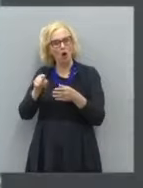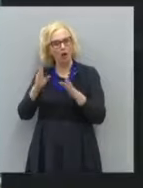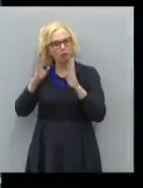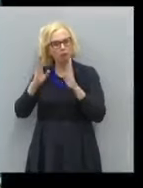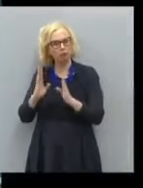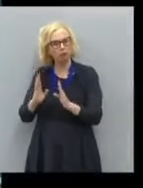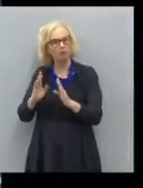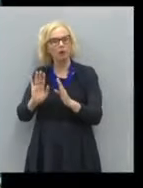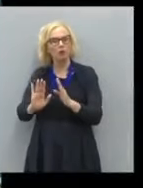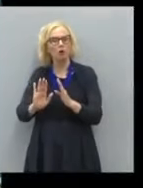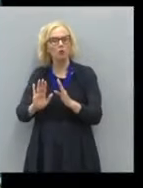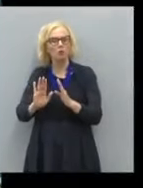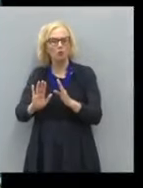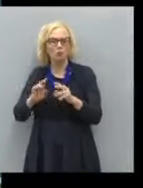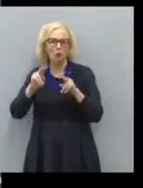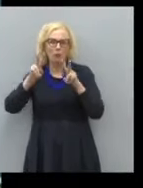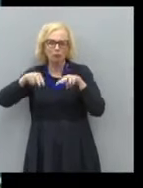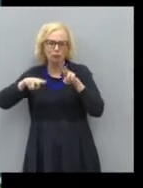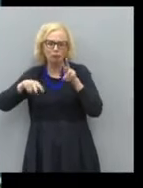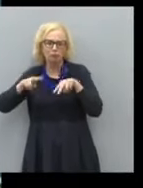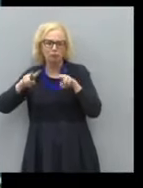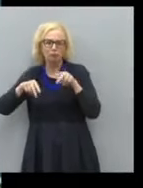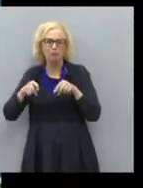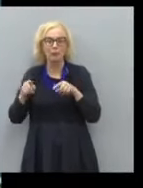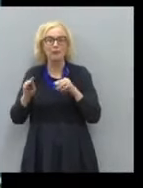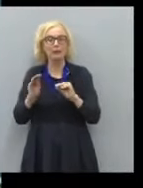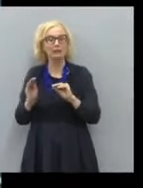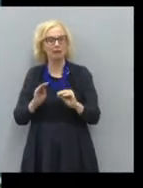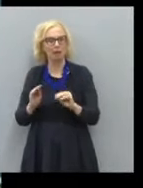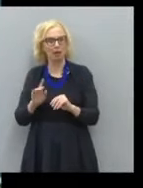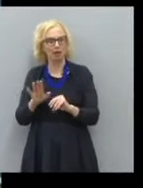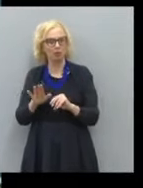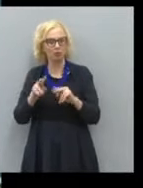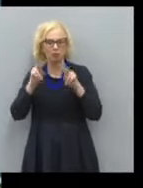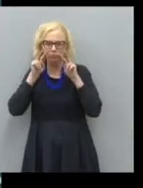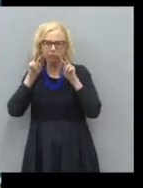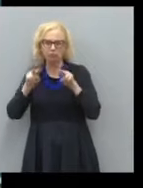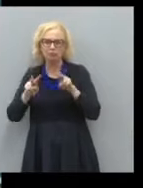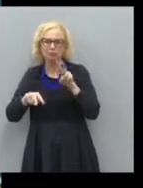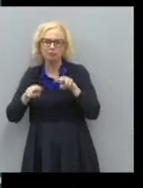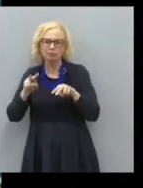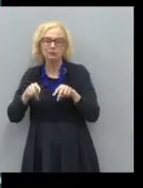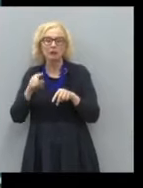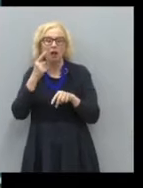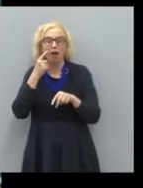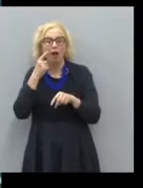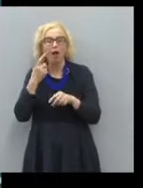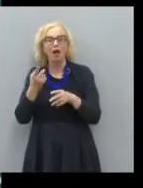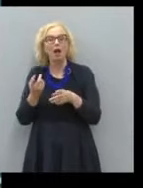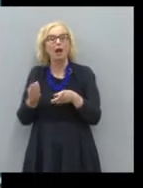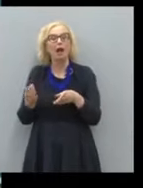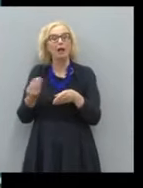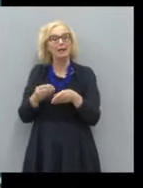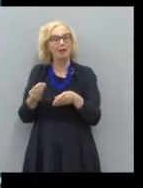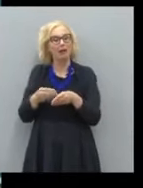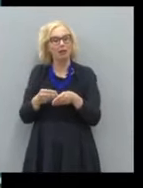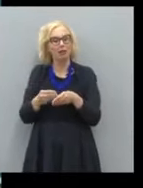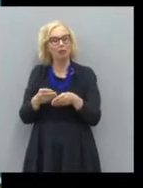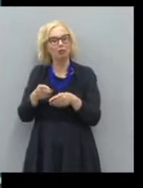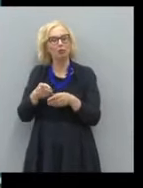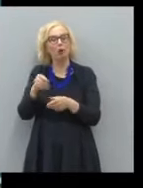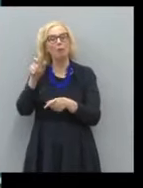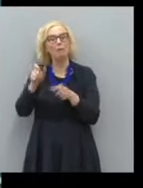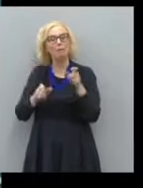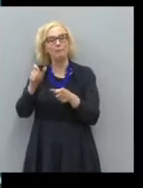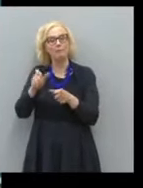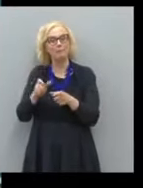monitorato con attenzione in questo assestamento a scuola ha visto un incremento ovviamente delle presenze